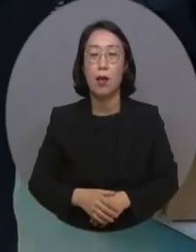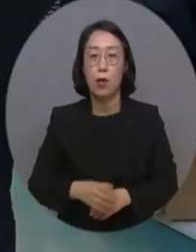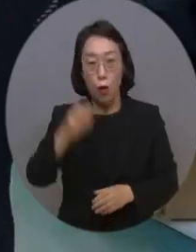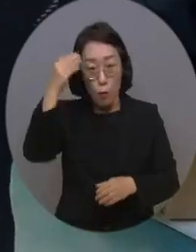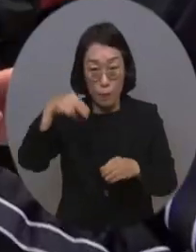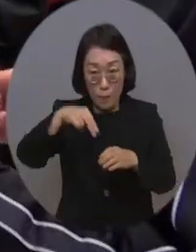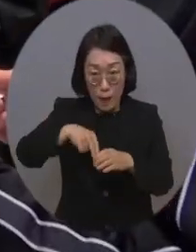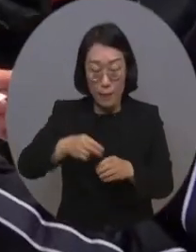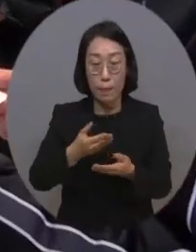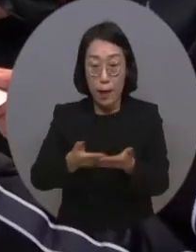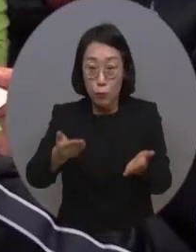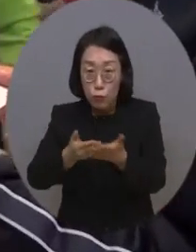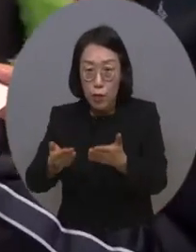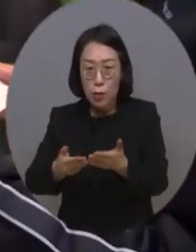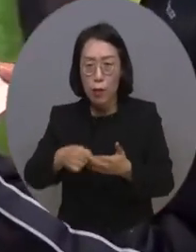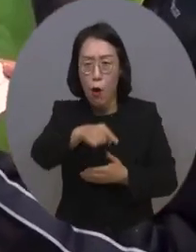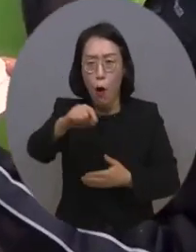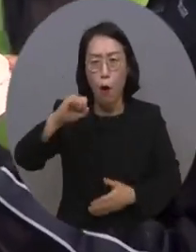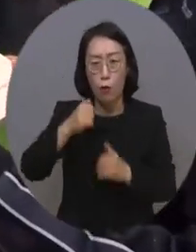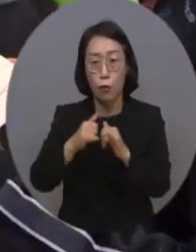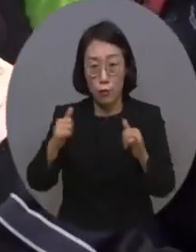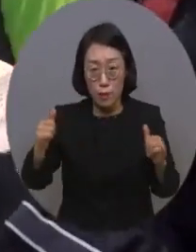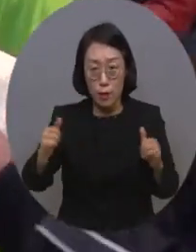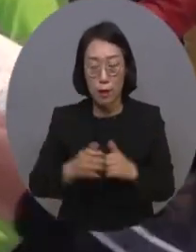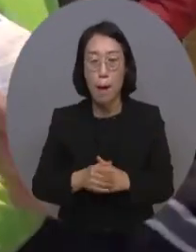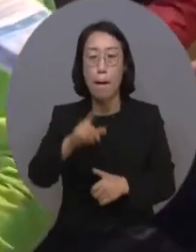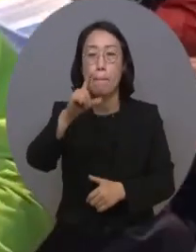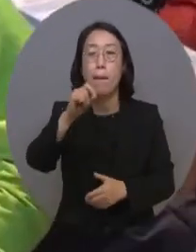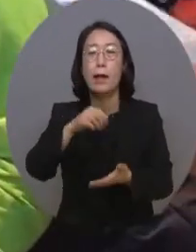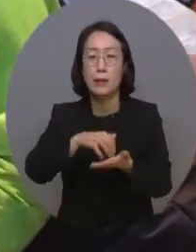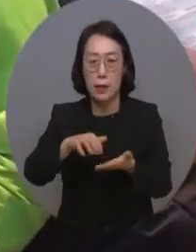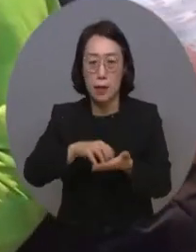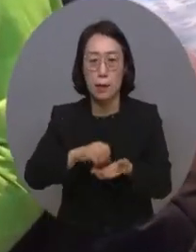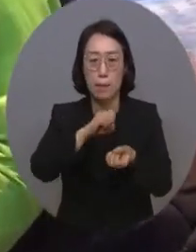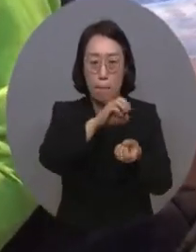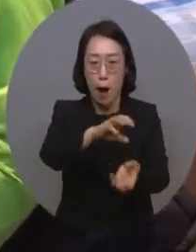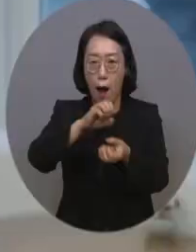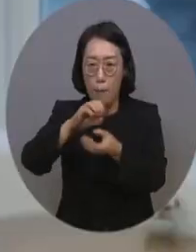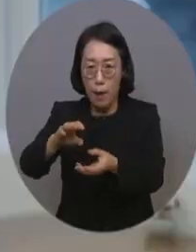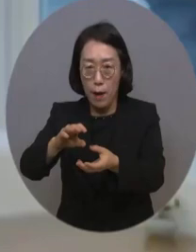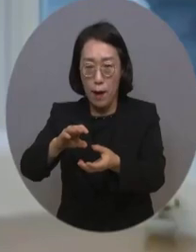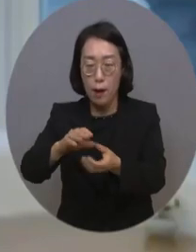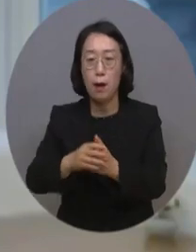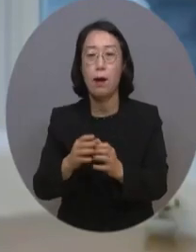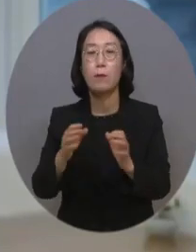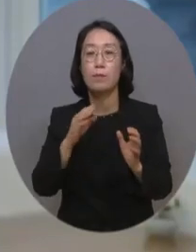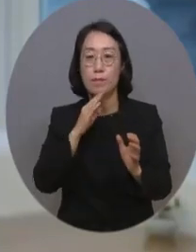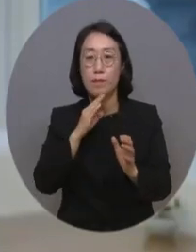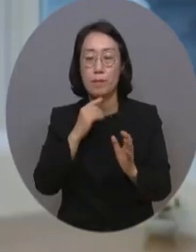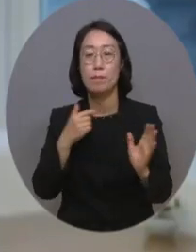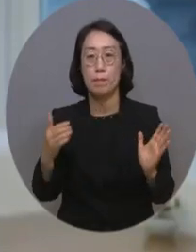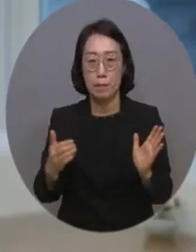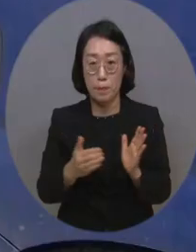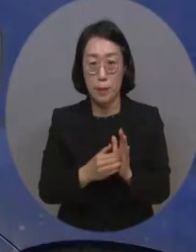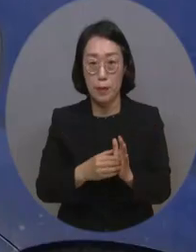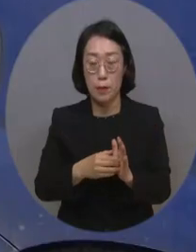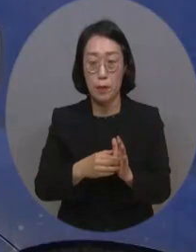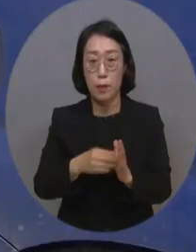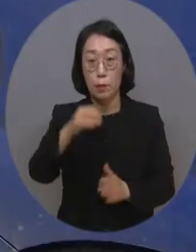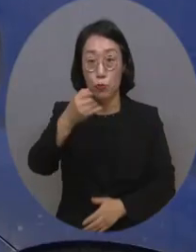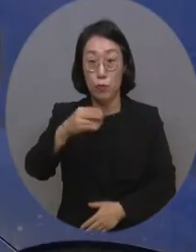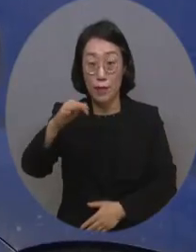힘겨워하는 지역의 소외된 이웃에 연탄 일만장을 전달하는 연탄나눔 행사가 개최되었습니다 월드